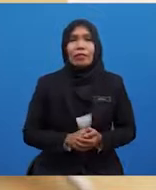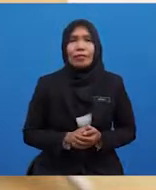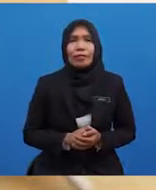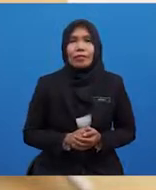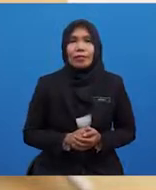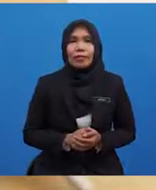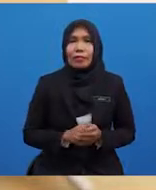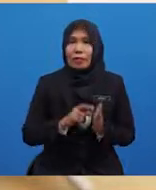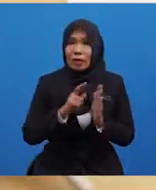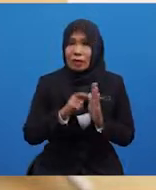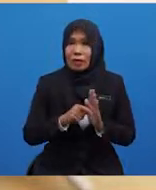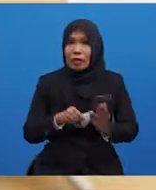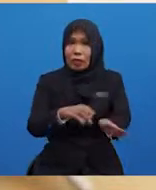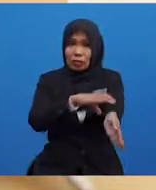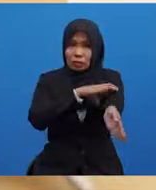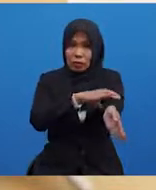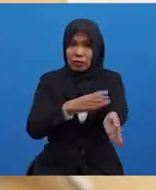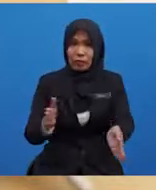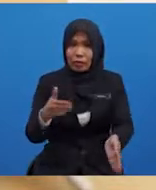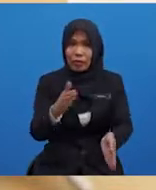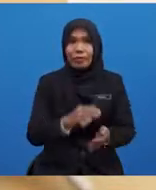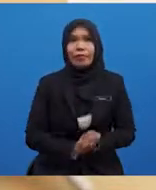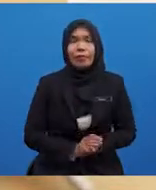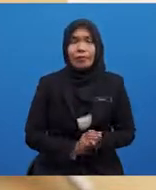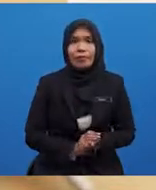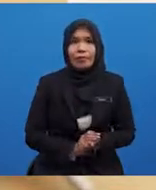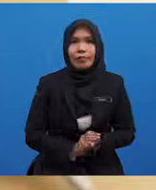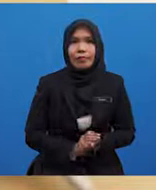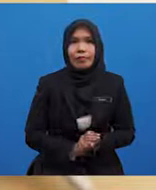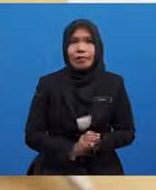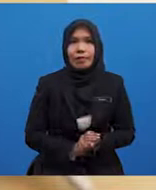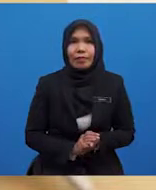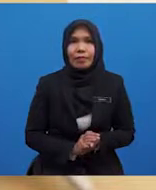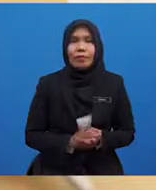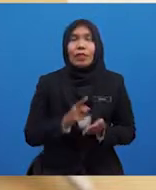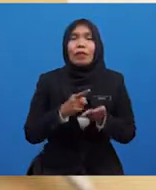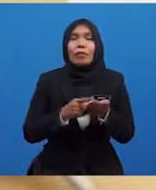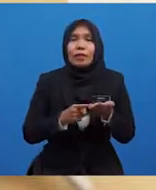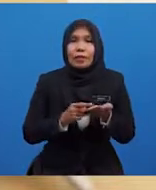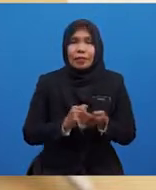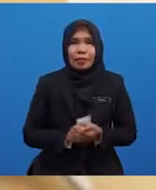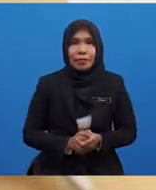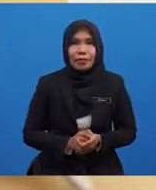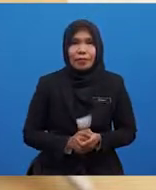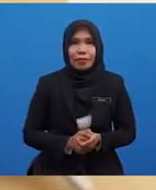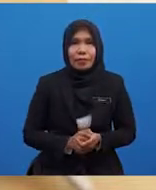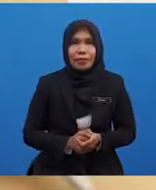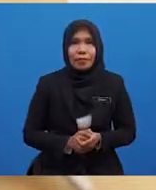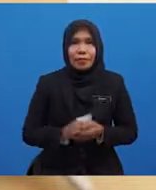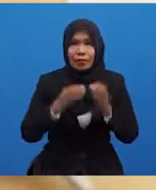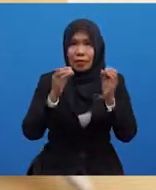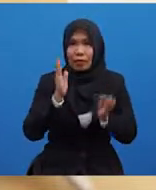carta tulang ikan. Apa pula carta tulang ikan ini? Cikgu